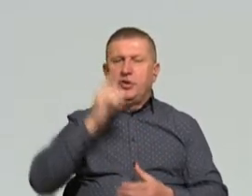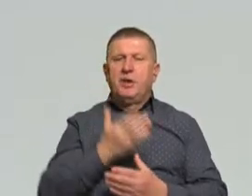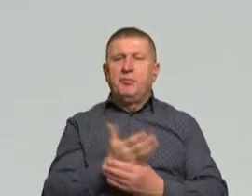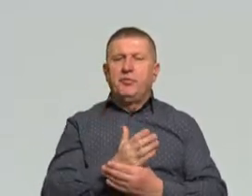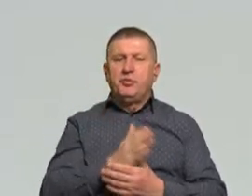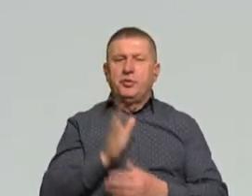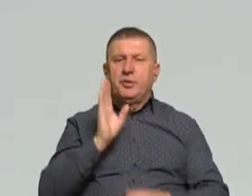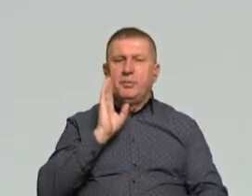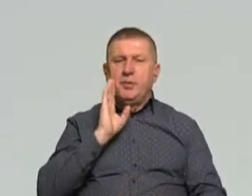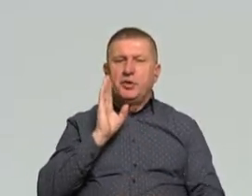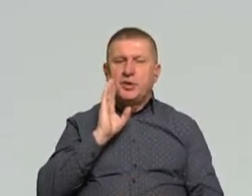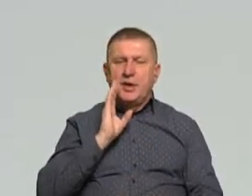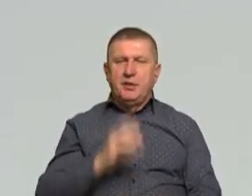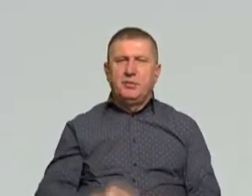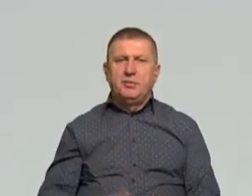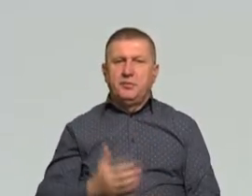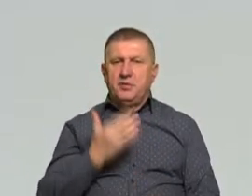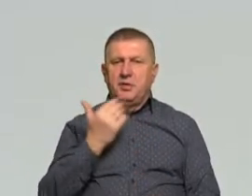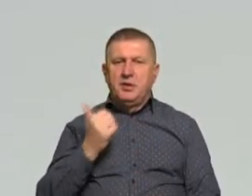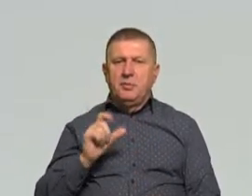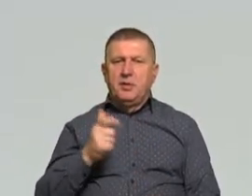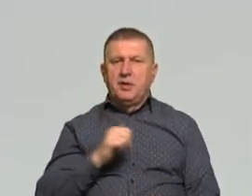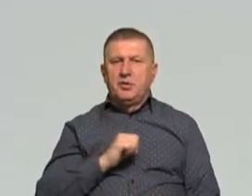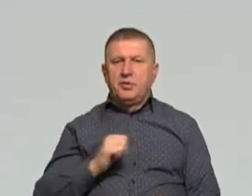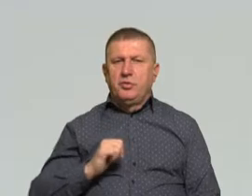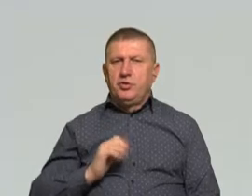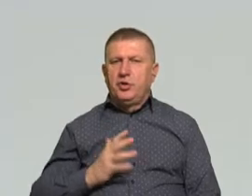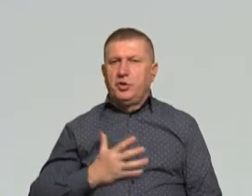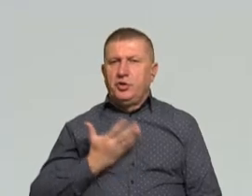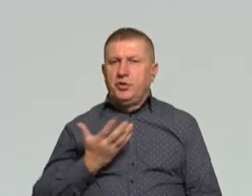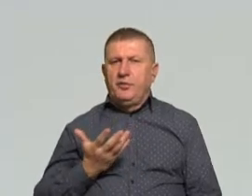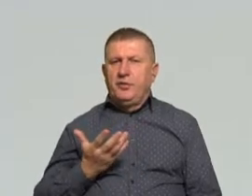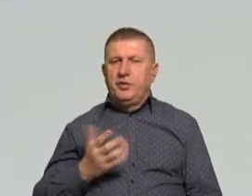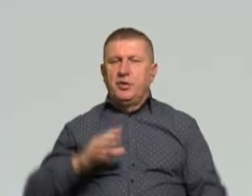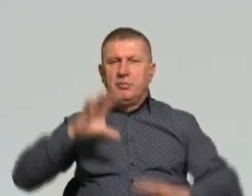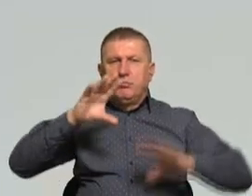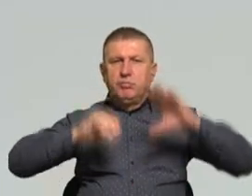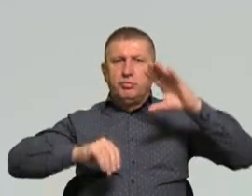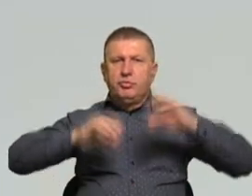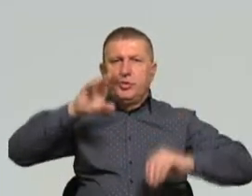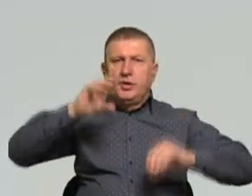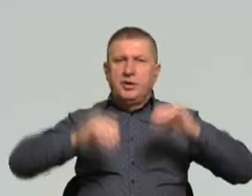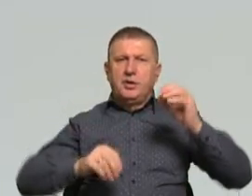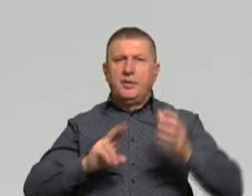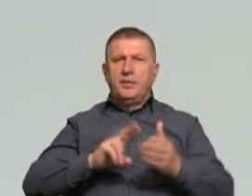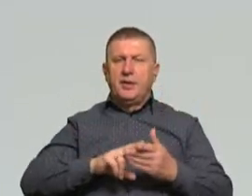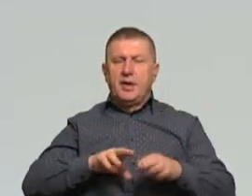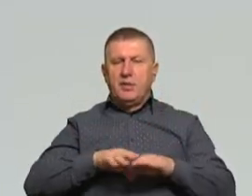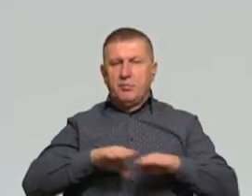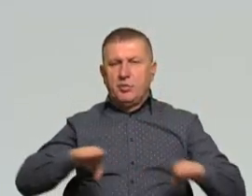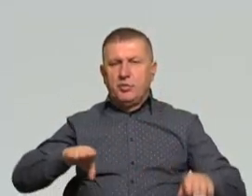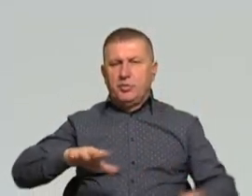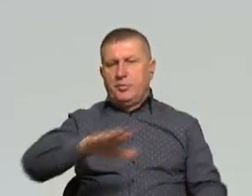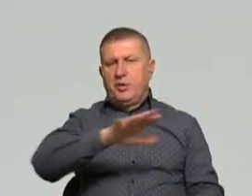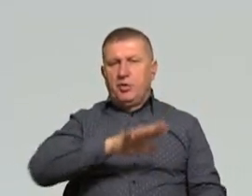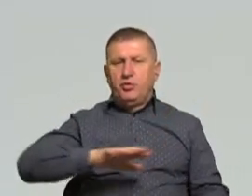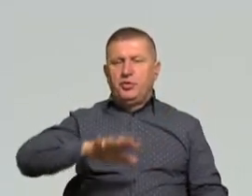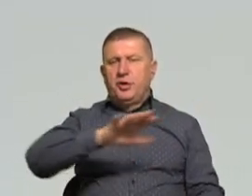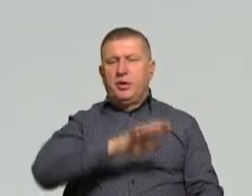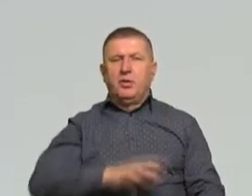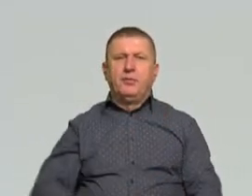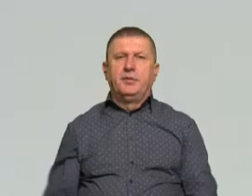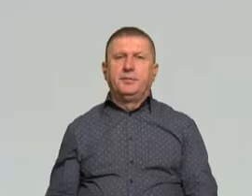też nie ma się czemu dziwić, skoro no likwiduje się budżety na poziomie lokalnym, na poziomie